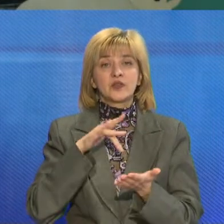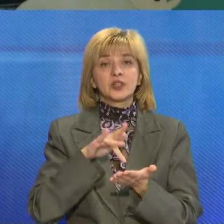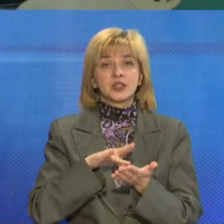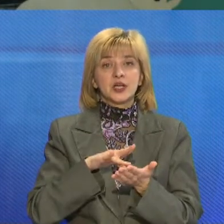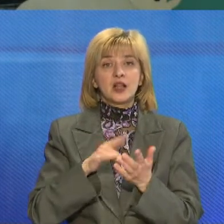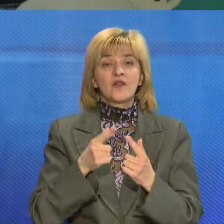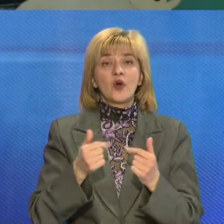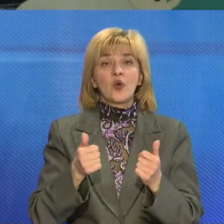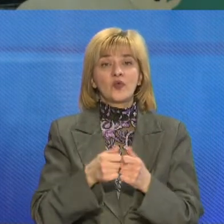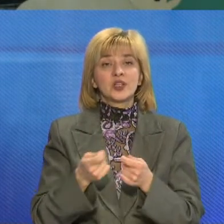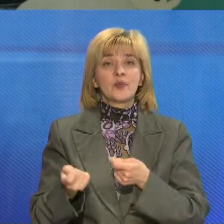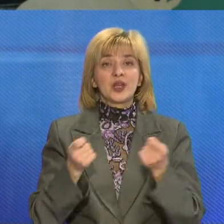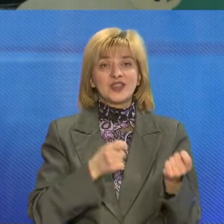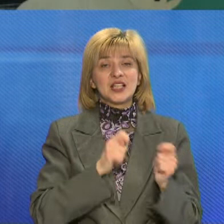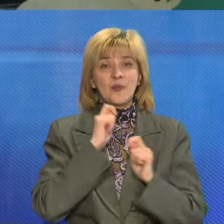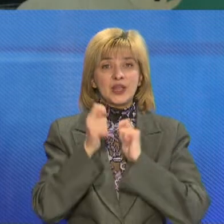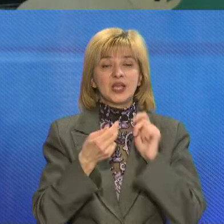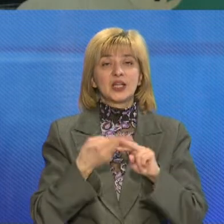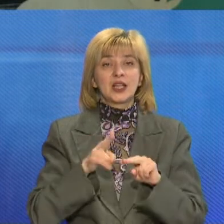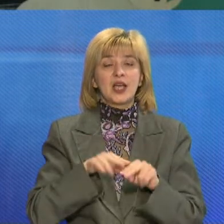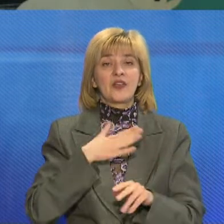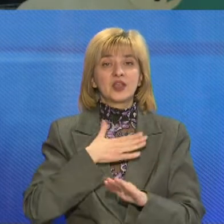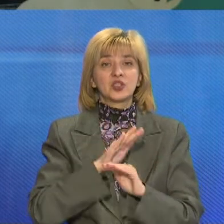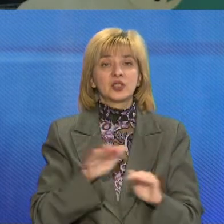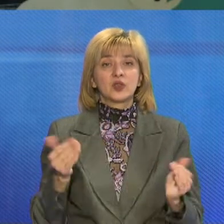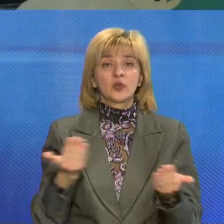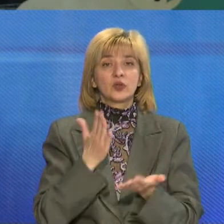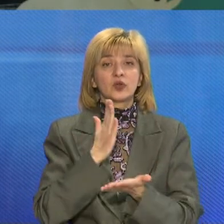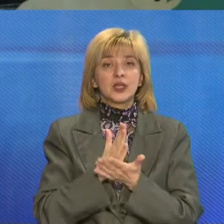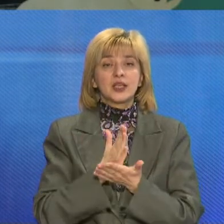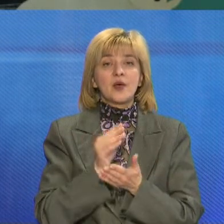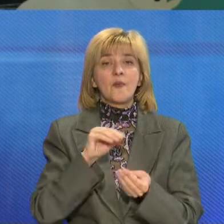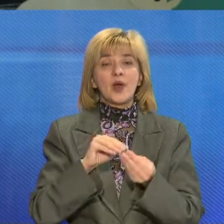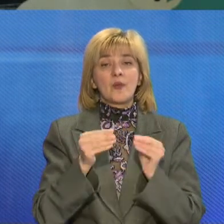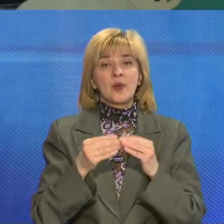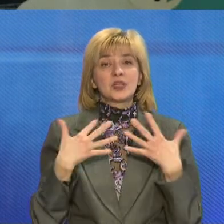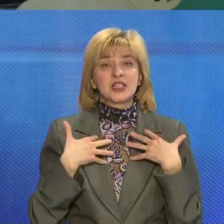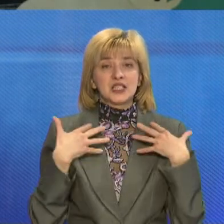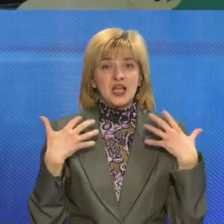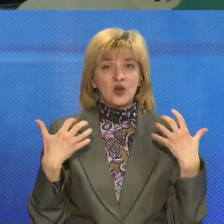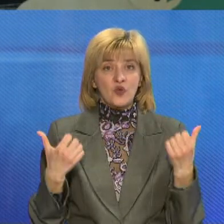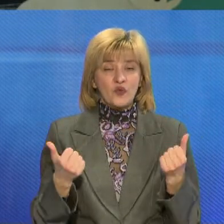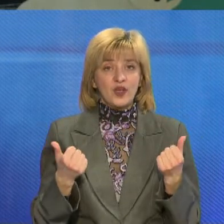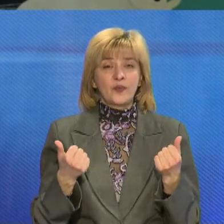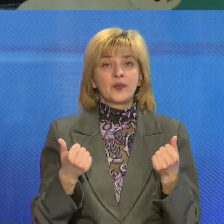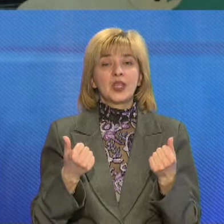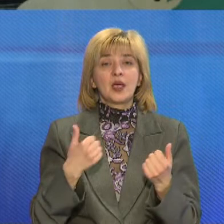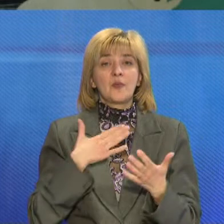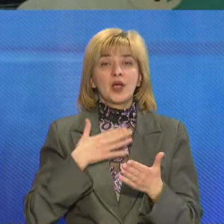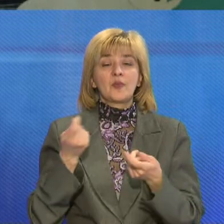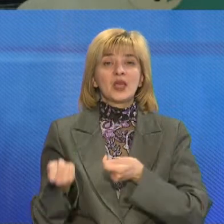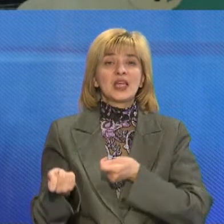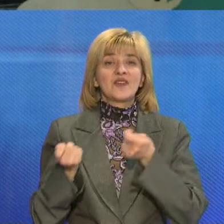офиса, мы привезли подарки для наших деток, у которых есть проблемы со здоровьем, с опорно-двигательным аппаратом. Мы привезли